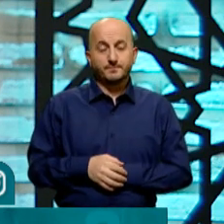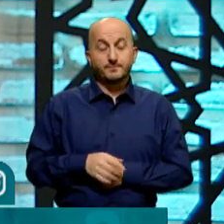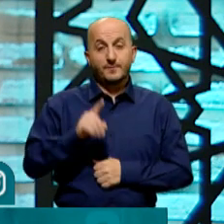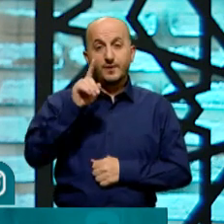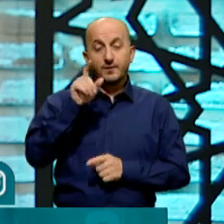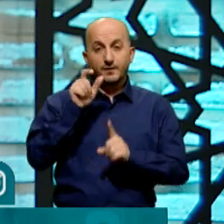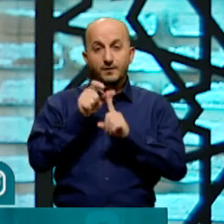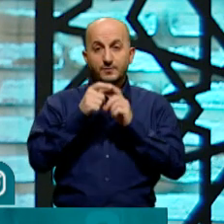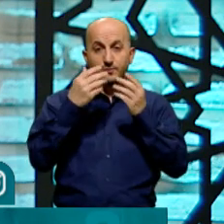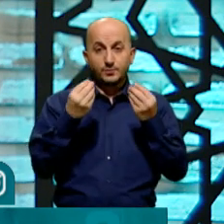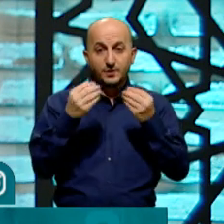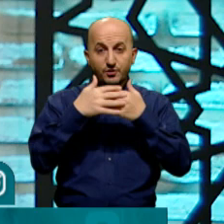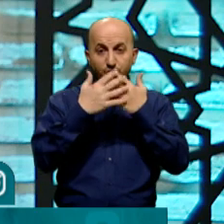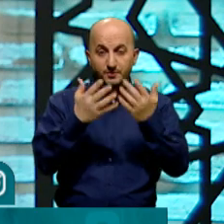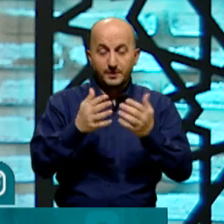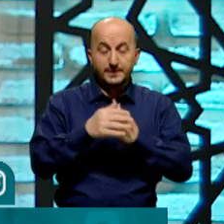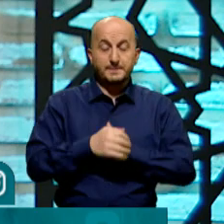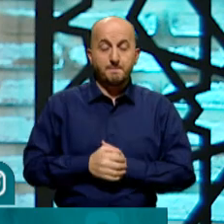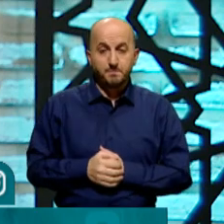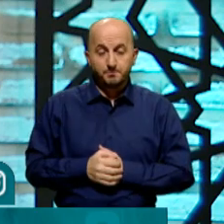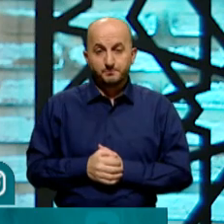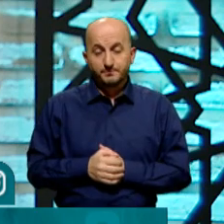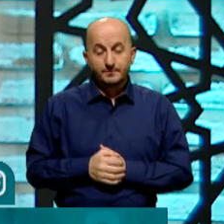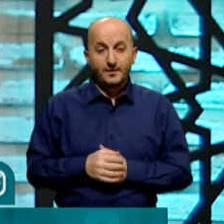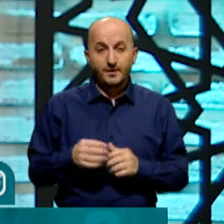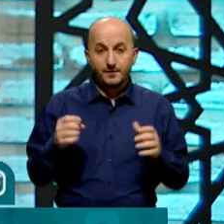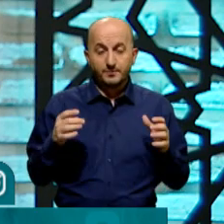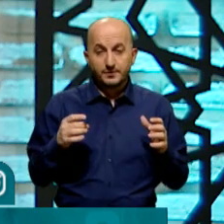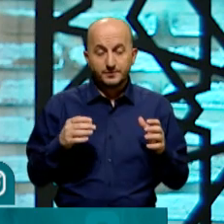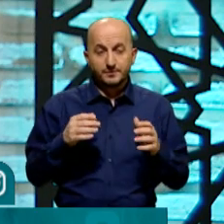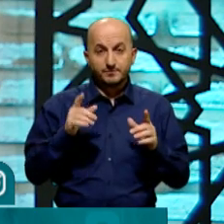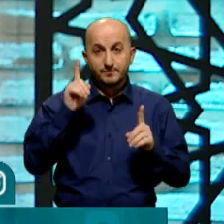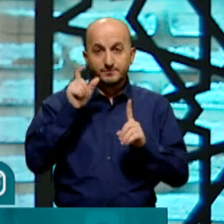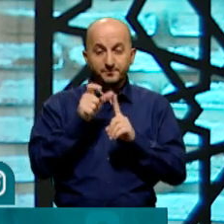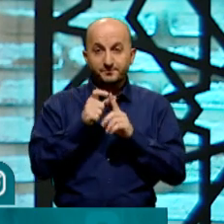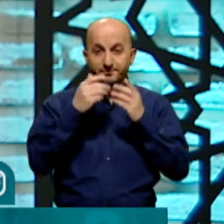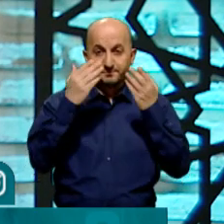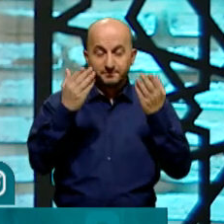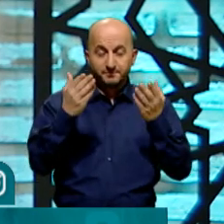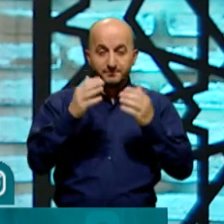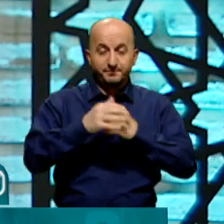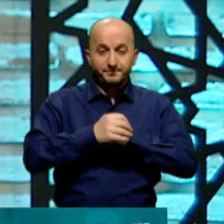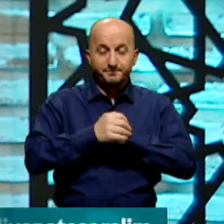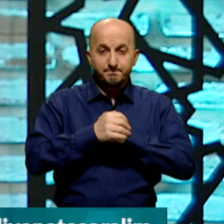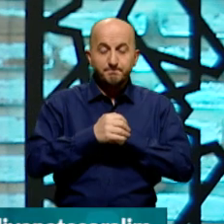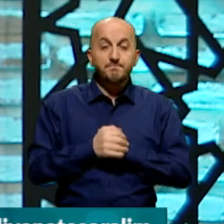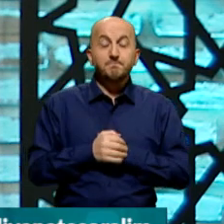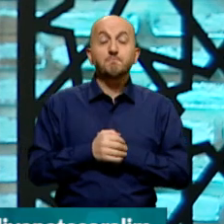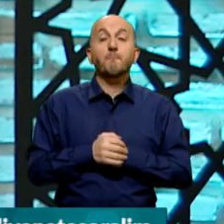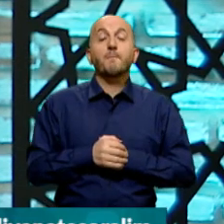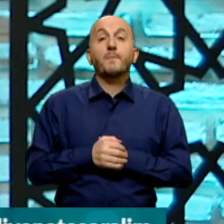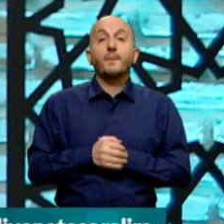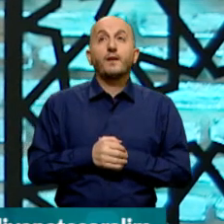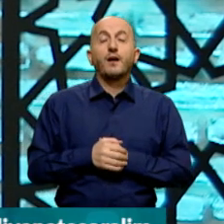Allah'a emanet olun. İyi akşamlar. Sağ olun. Siz de Allah'a emanet olun. Diyarbakır'da Allah'a emanet olsun. Kendinize iyi bakın. Yani aslında